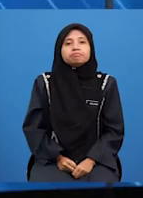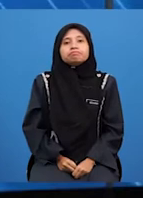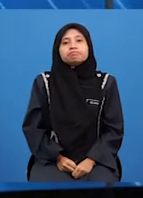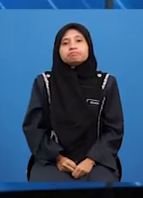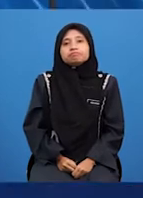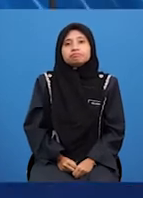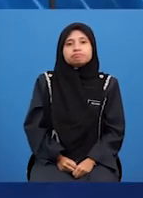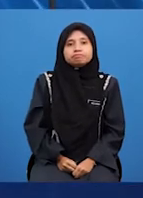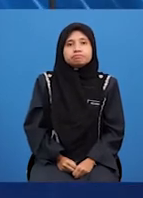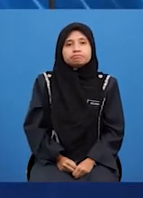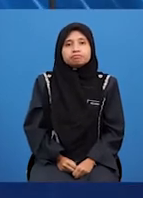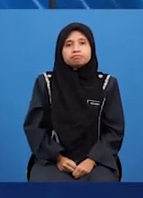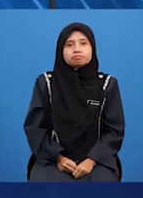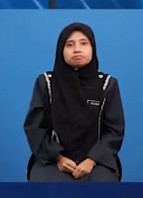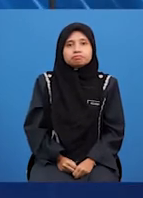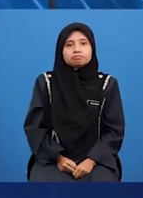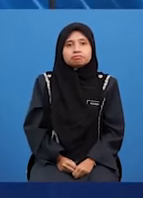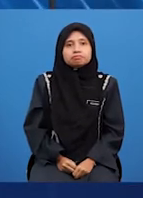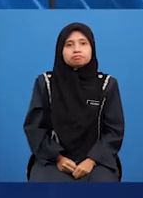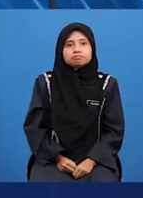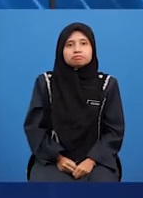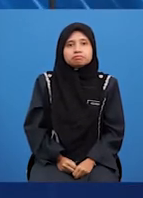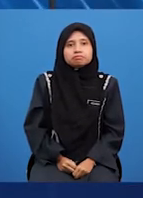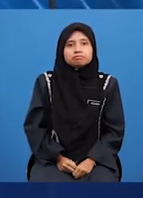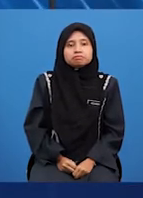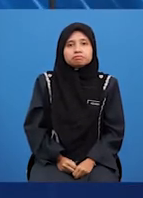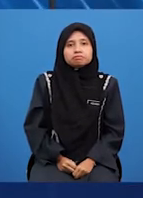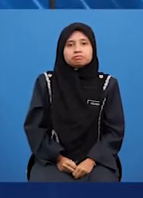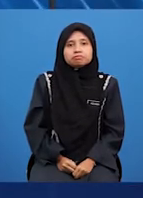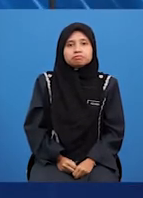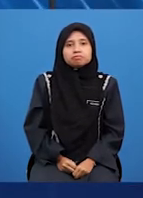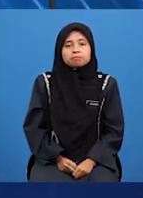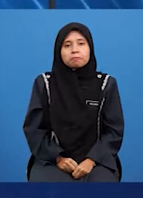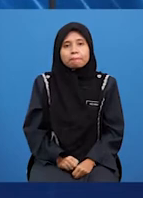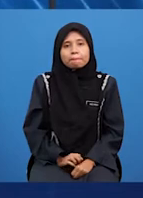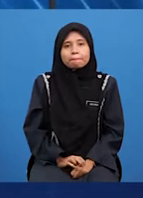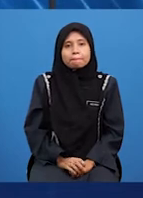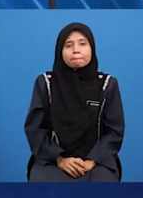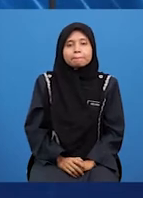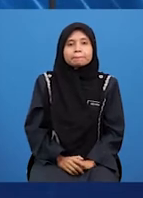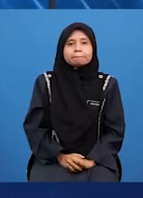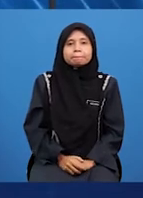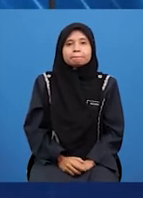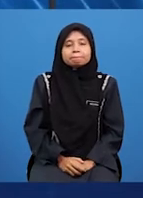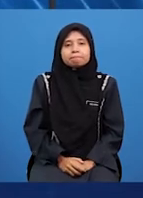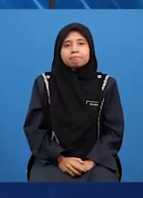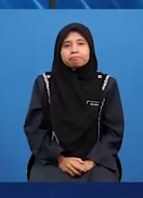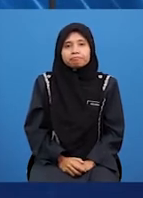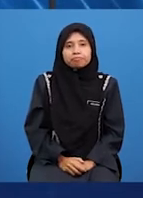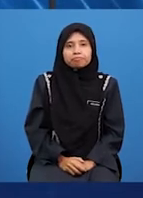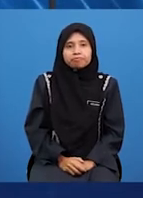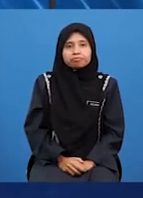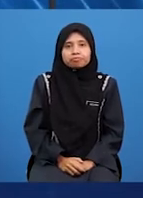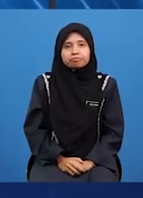Merah-merahnya. Mestilah seganding dengan Cikgu Don. Bagaimana pelajar-pelajar? Buka tak mata anda melihat kaca TV hari ini.